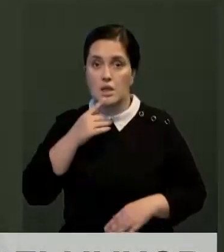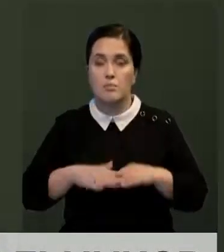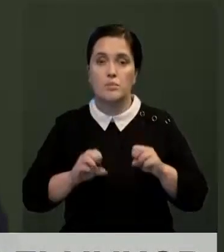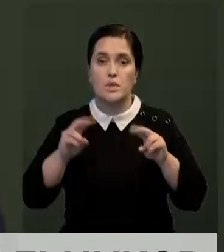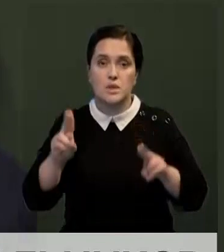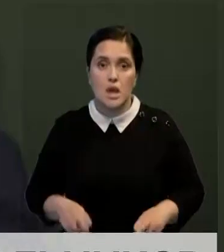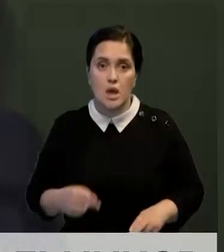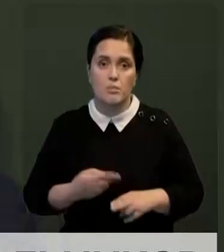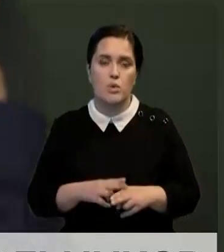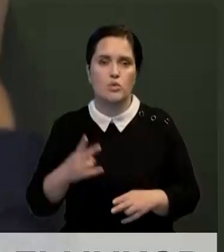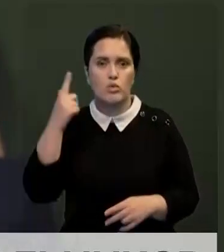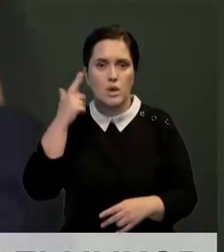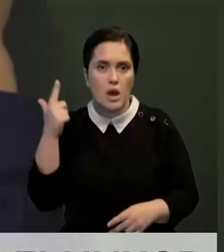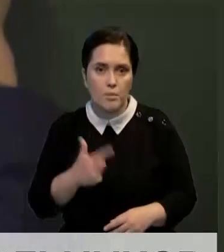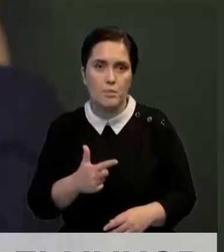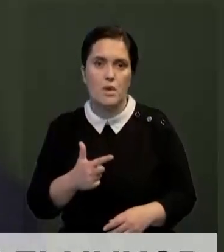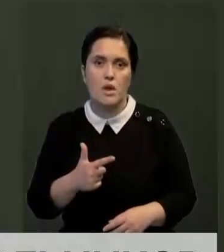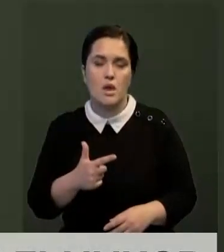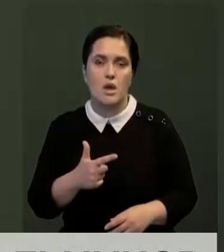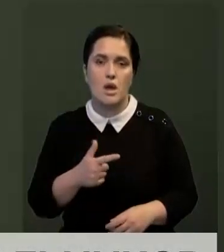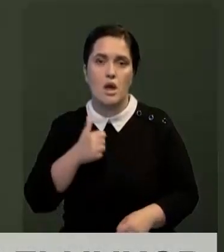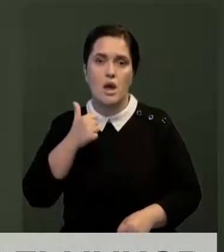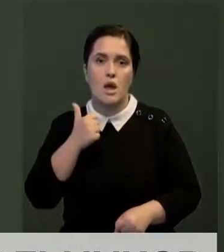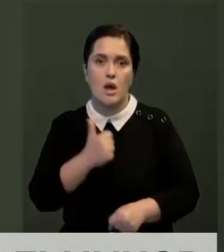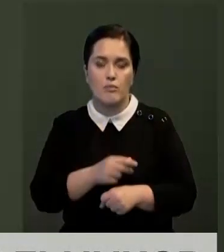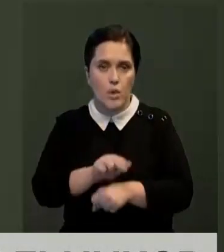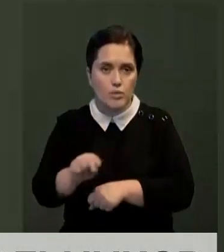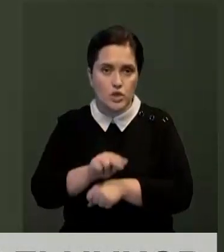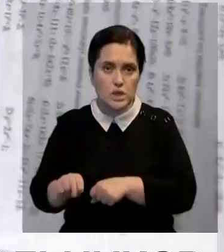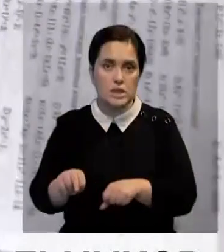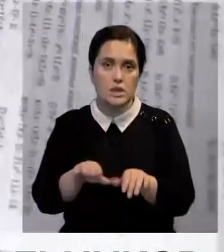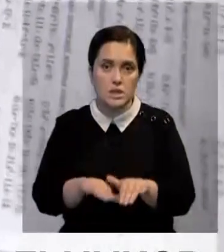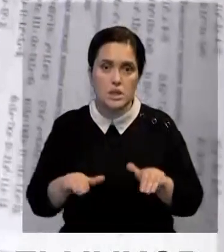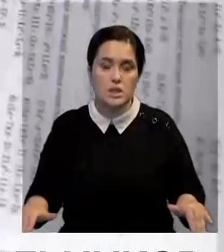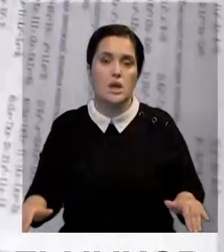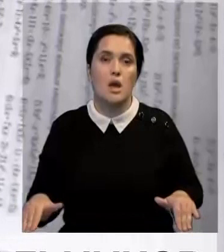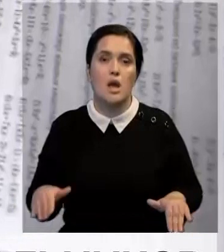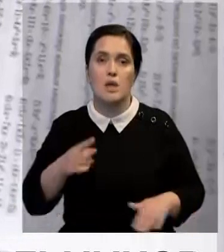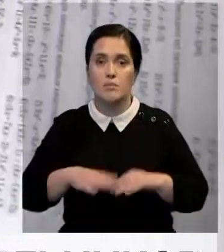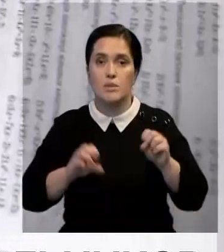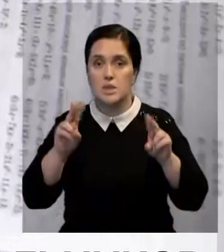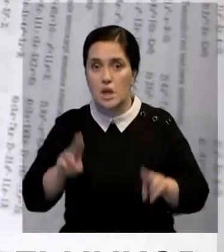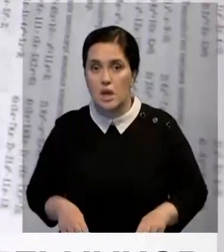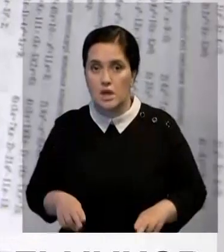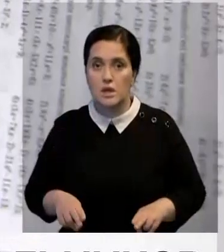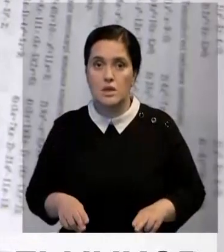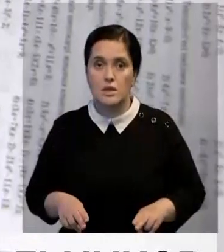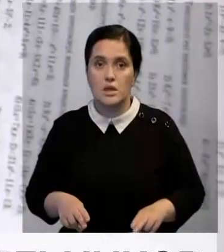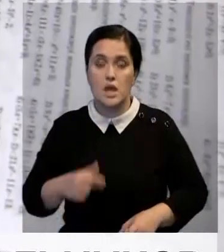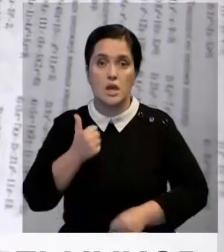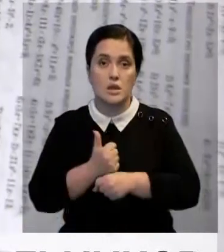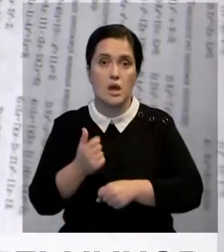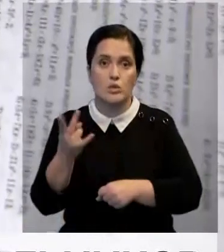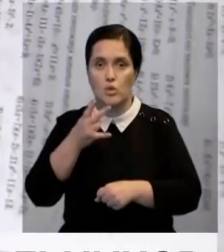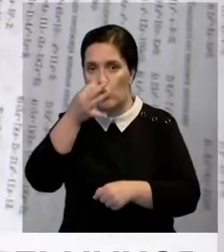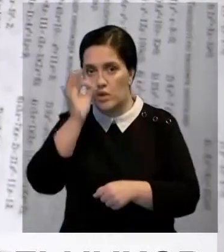Поэтому, как отметили эксперты, функциональная грамотность должна стать ключевой основой в обучении детей. Как подчеркнули эксперты, главное